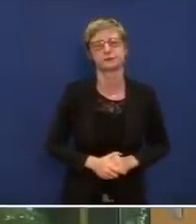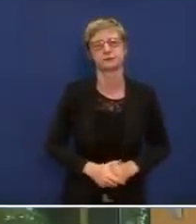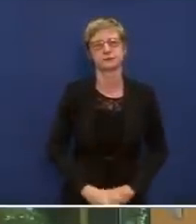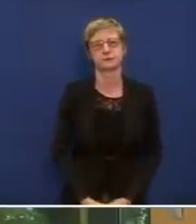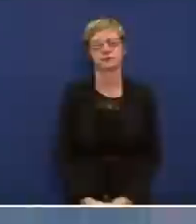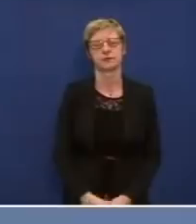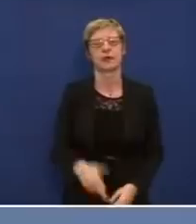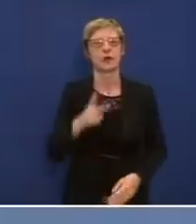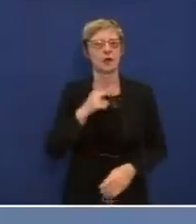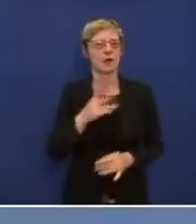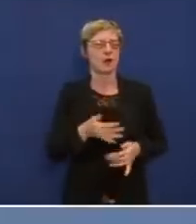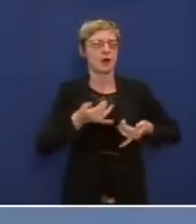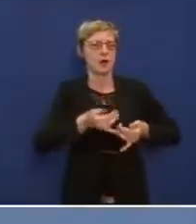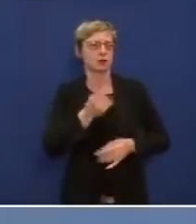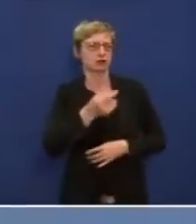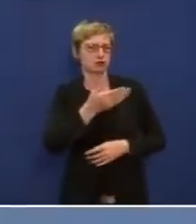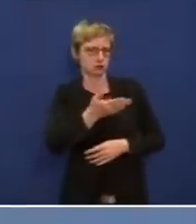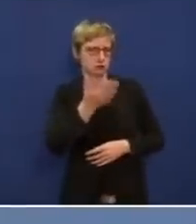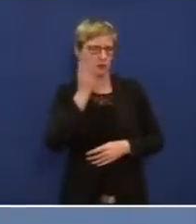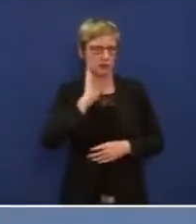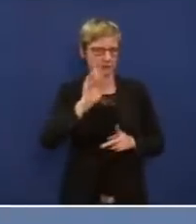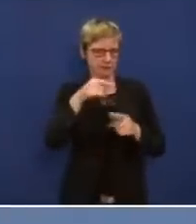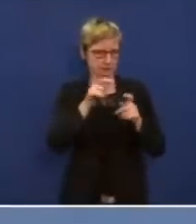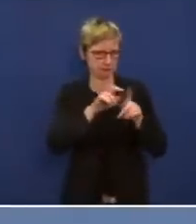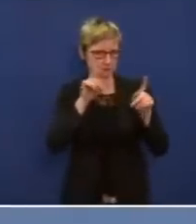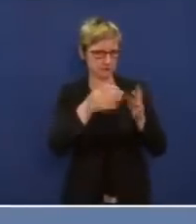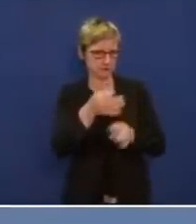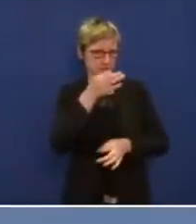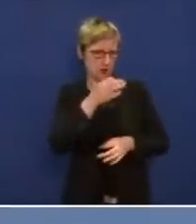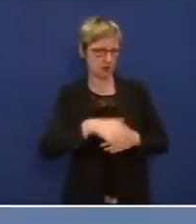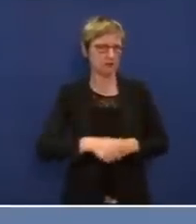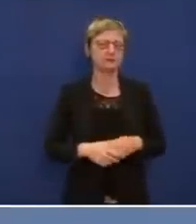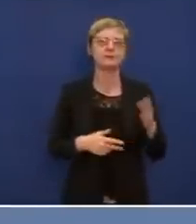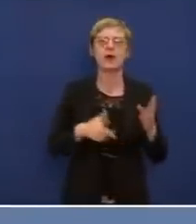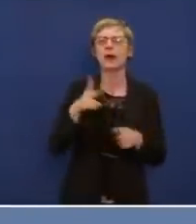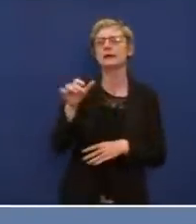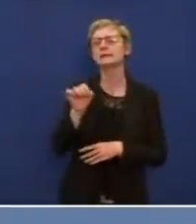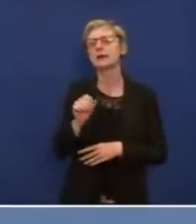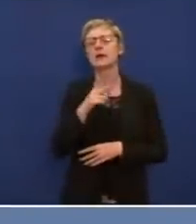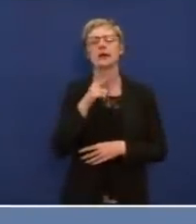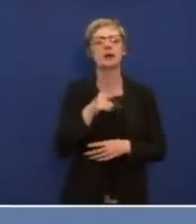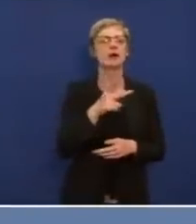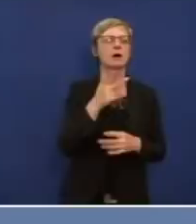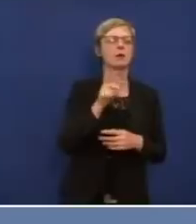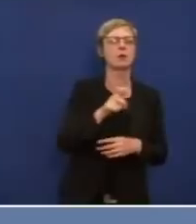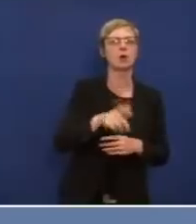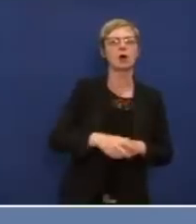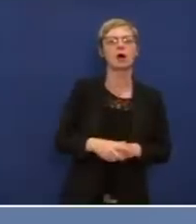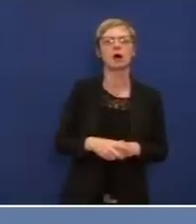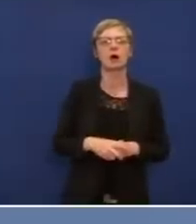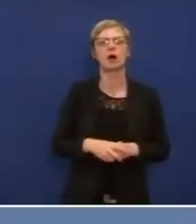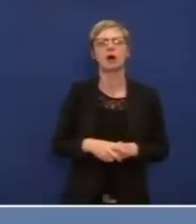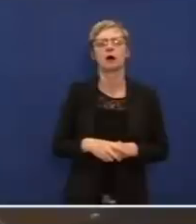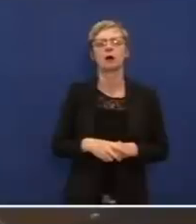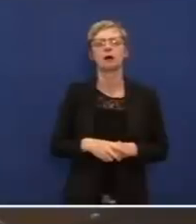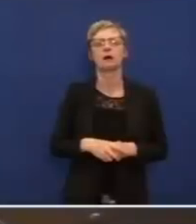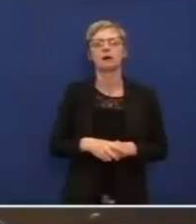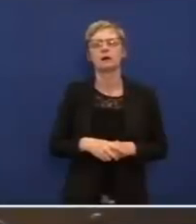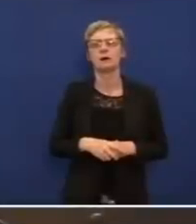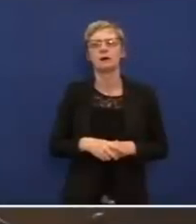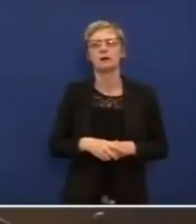habe ich Herrn Reitschuster zu diesem Thema als nächstes auf meiner Liste. Herr Bürger, die Vizebürgermeisterin von Jerusalem sagt,